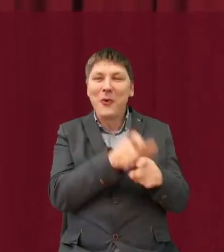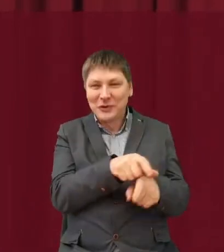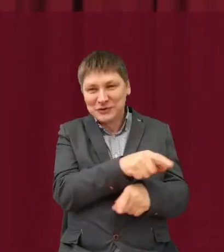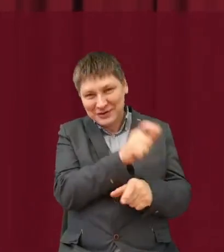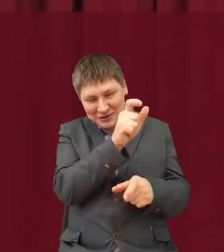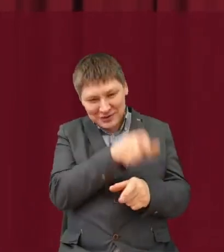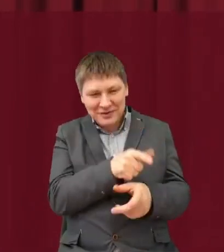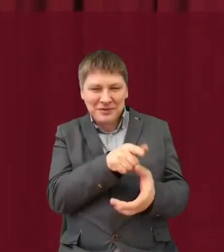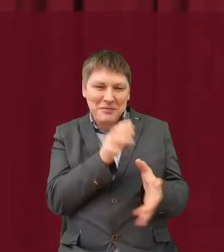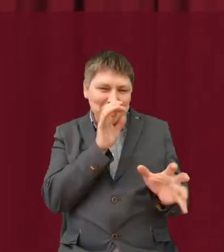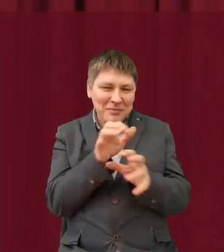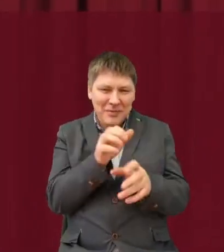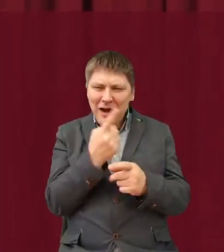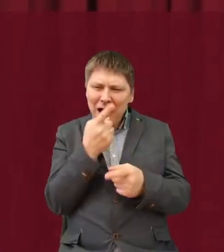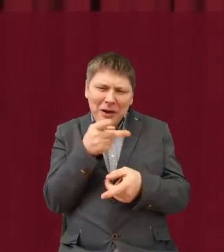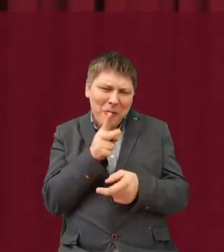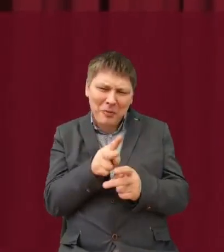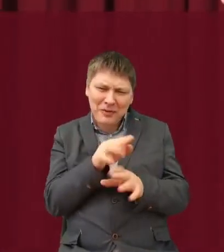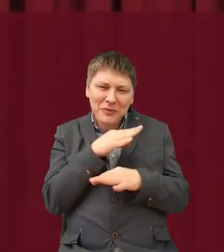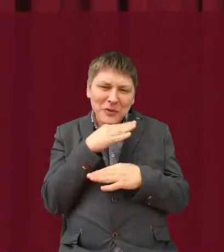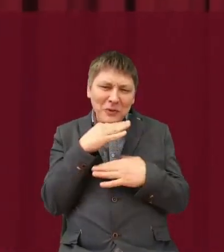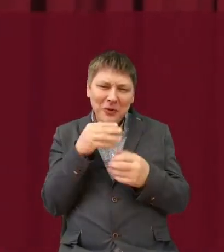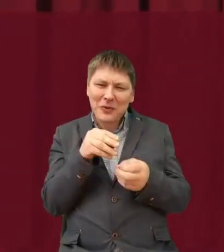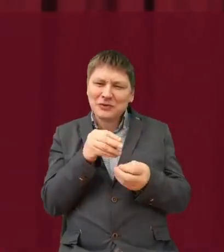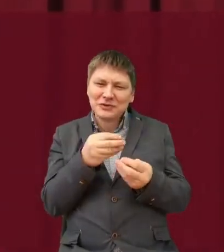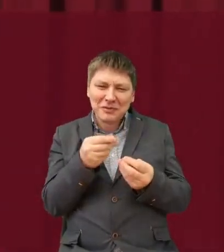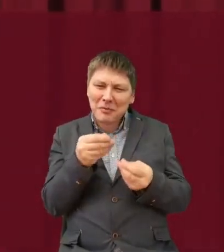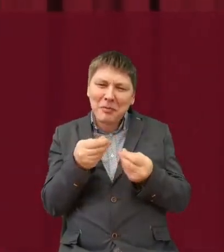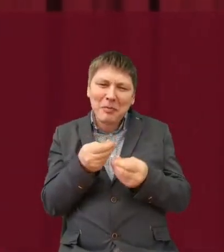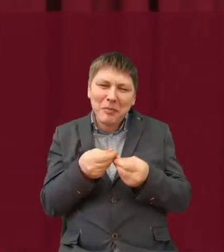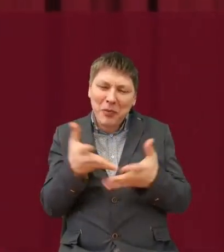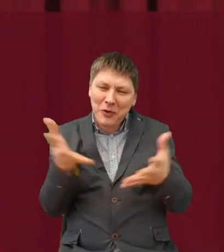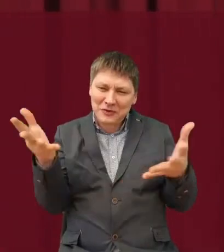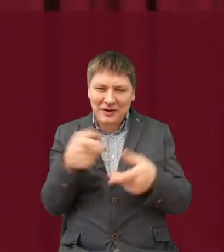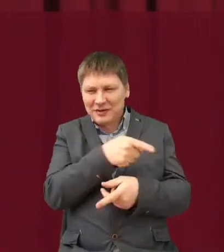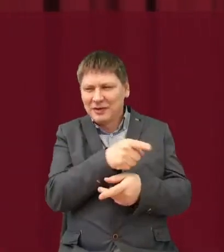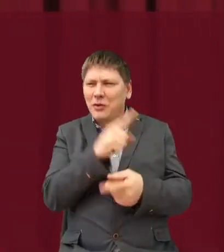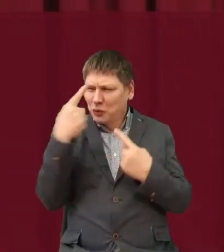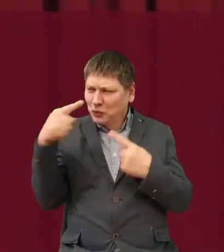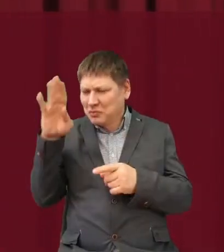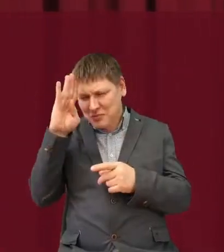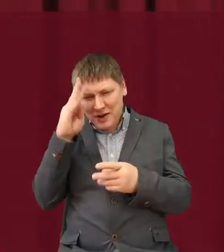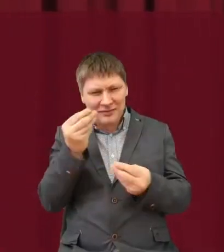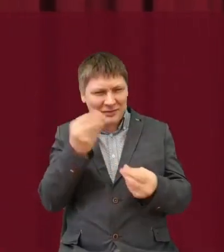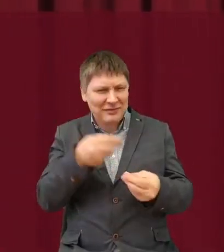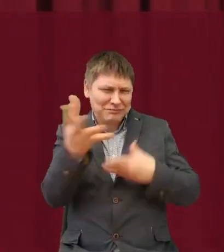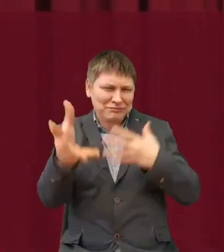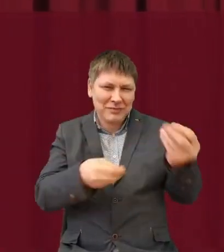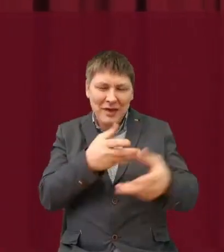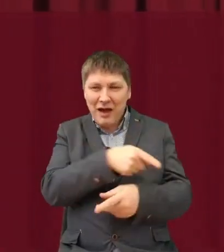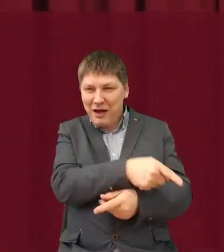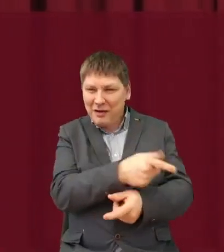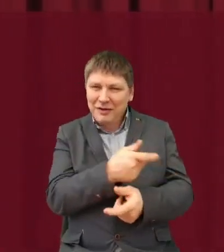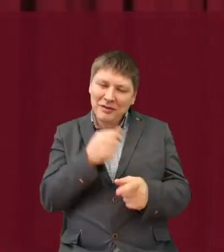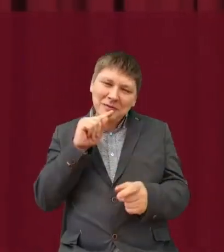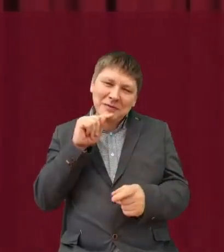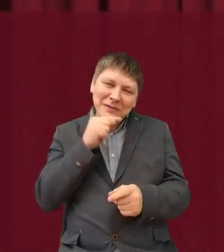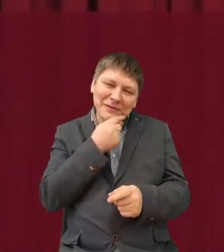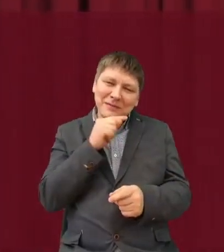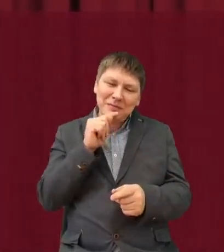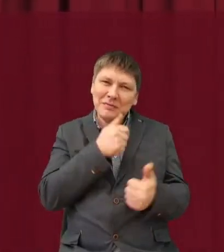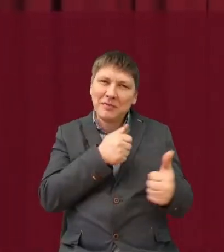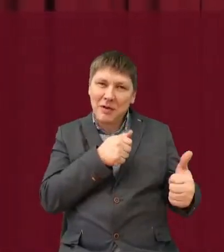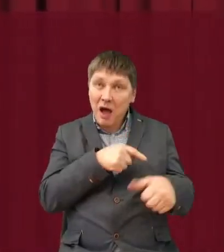как он лишь Ни копейки не потратит он не сорить деньгами как все его другие парни или девушки но если пройдут